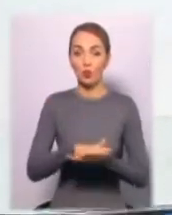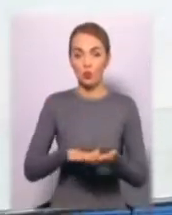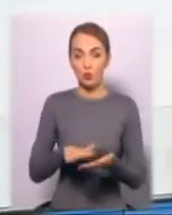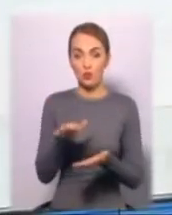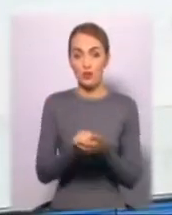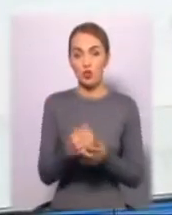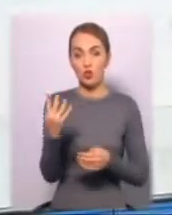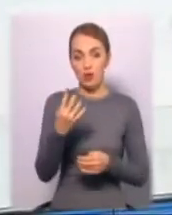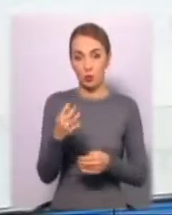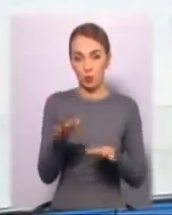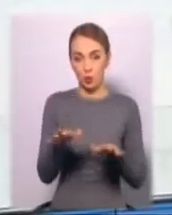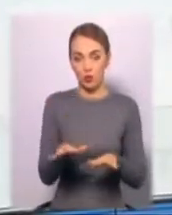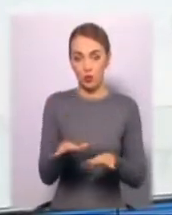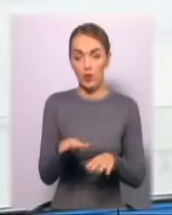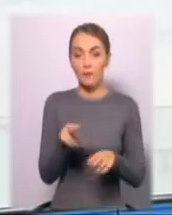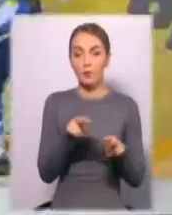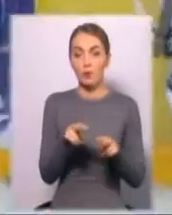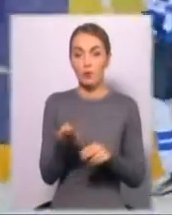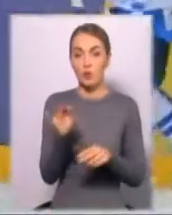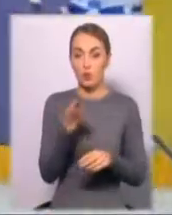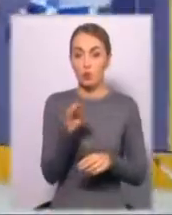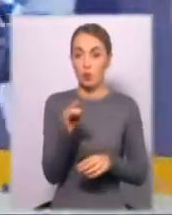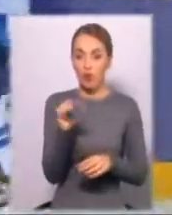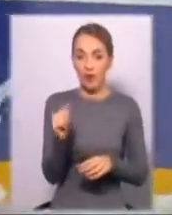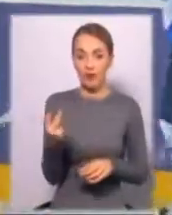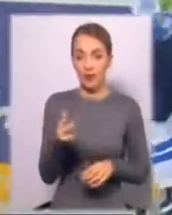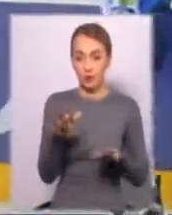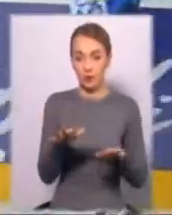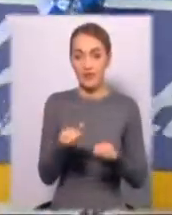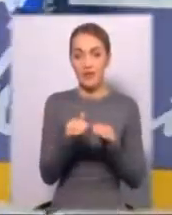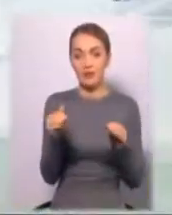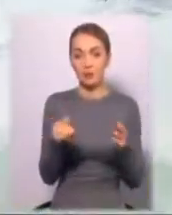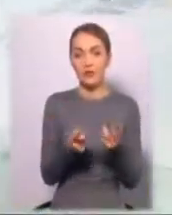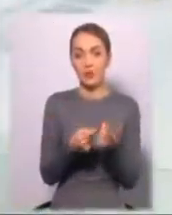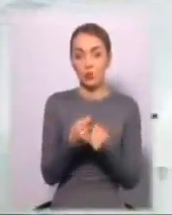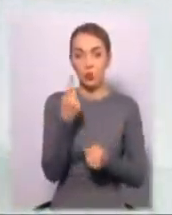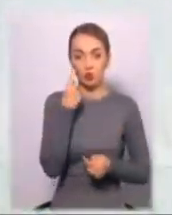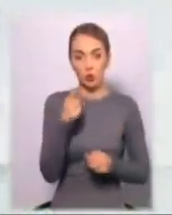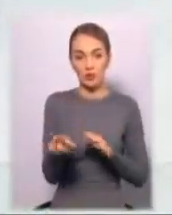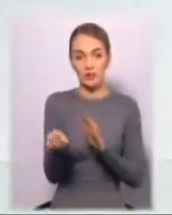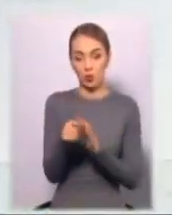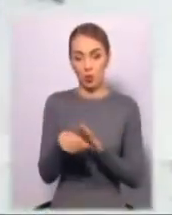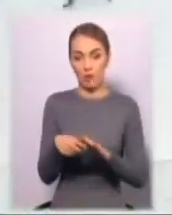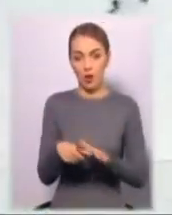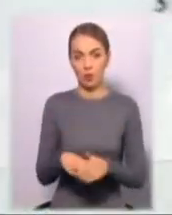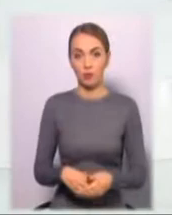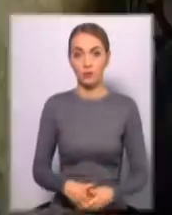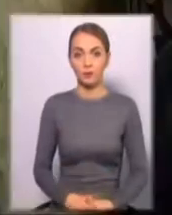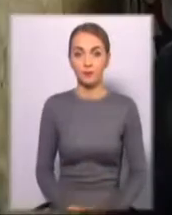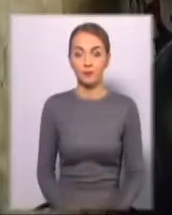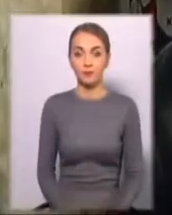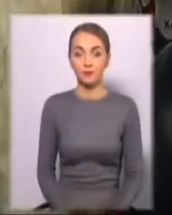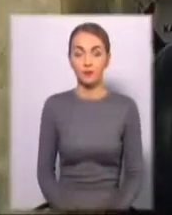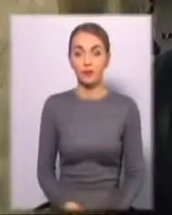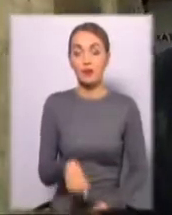посідати 4-ту сходинку. Підопічні Олександра Кулікова – 3-ті за рівності кількості очок з Донбасом.